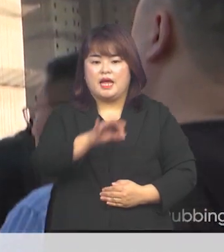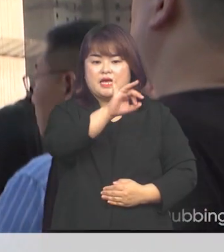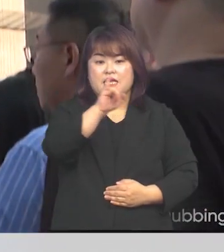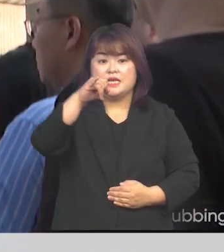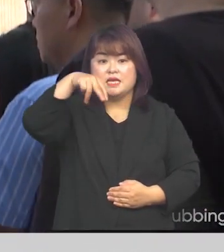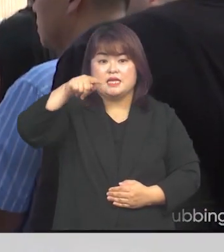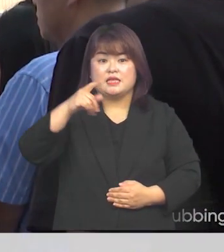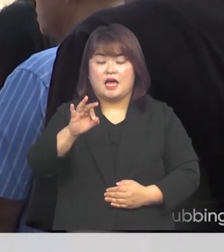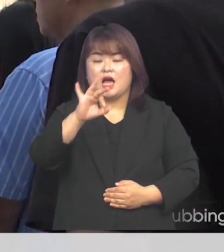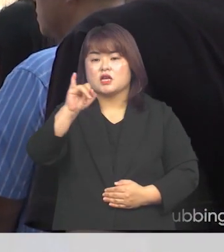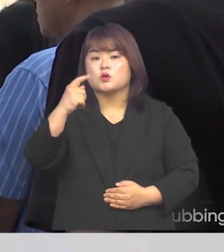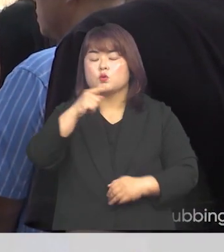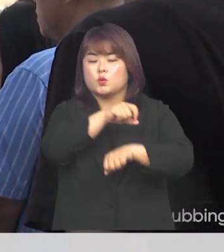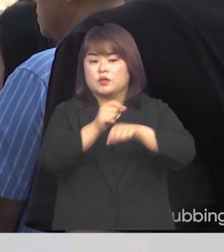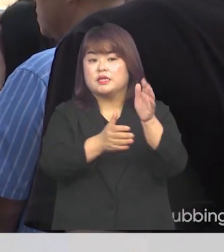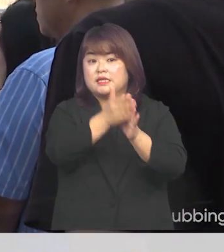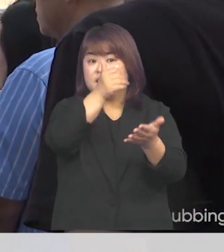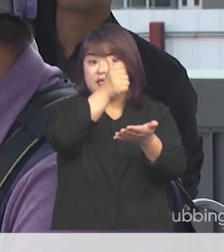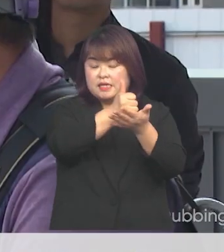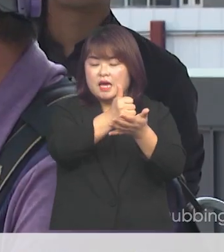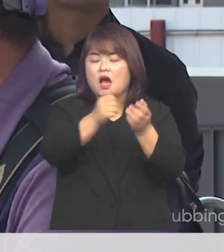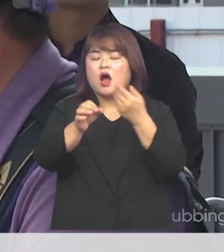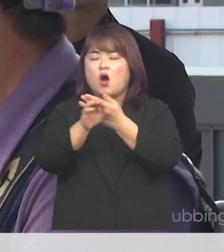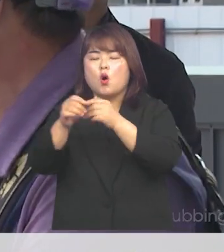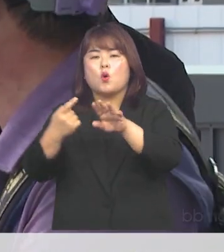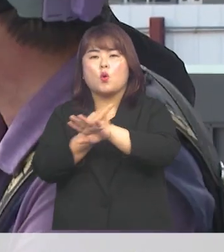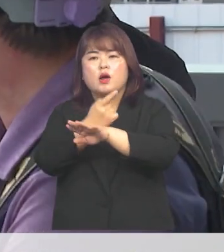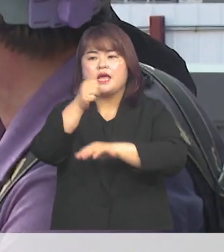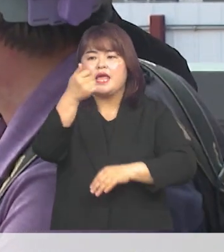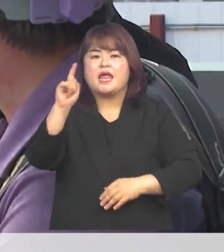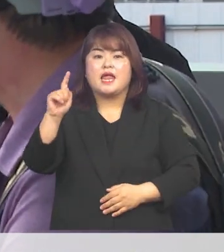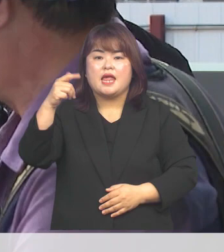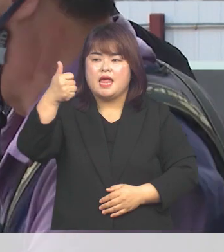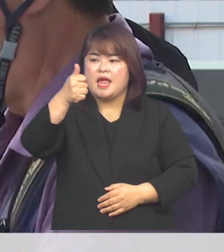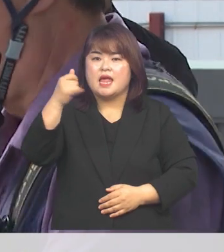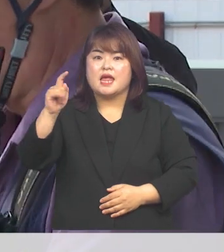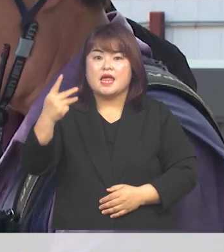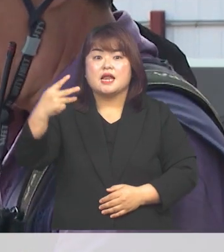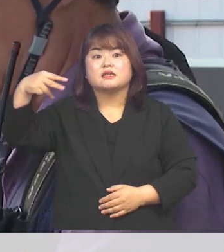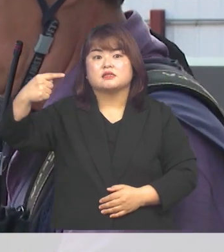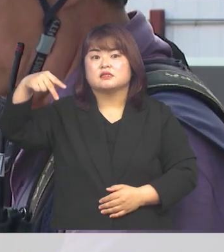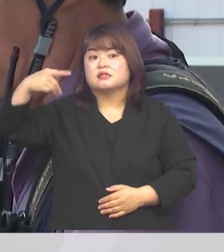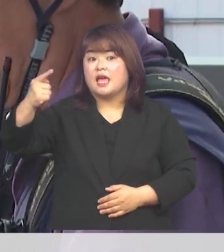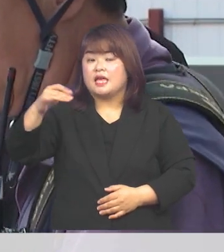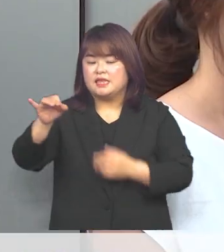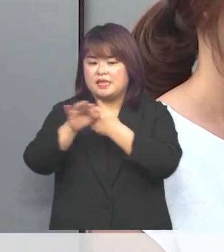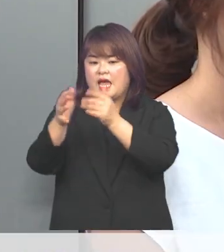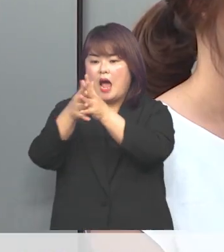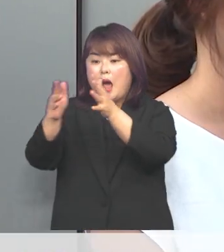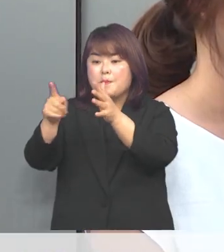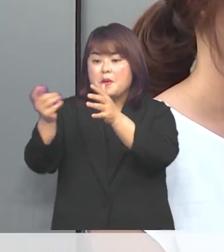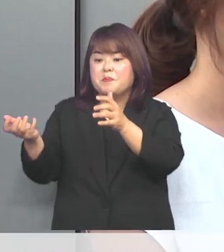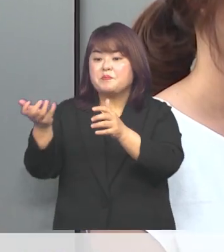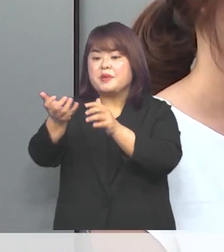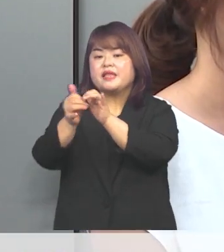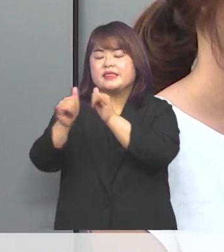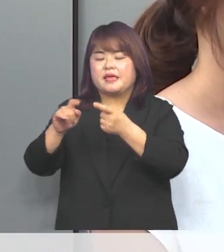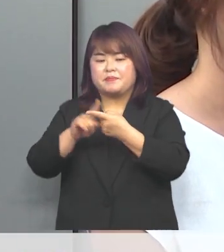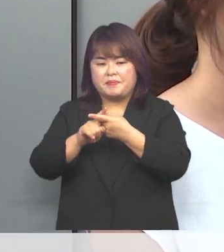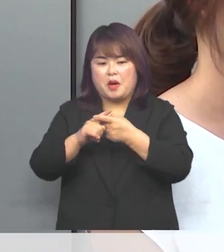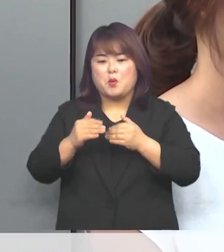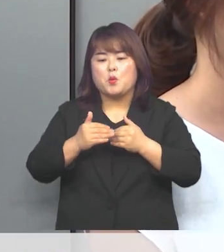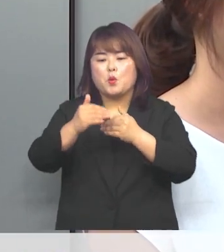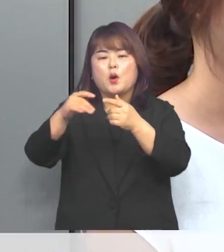이상일 용인특례시장은 1일 처인구 보림동 힐스테이트 아파트 공사 현장을 찾아 입주 예정자들과 소통하고 공사 진행